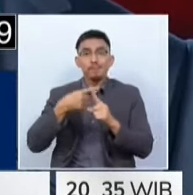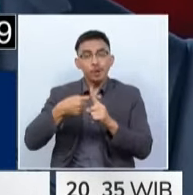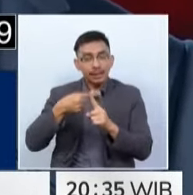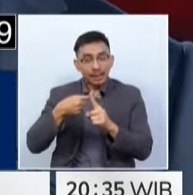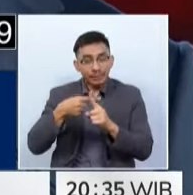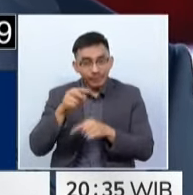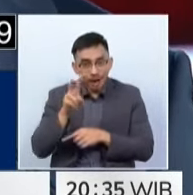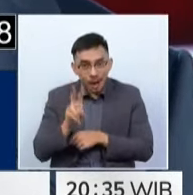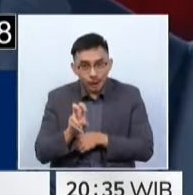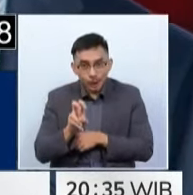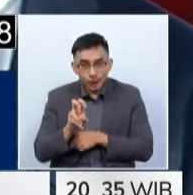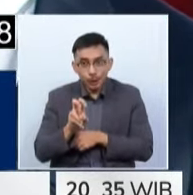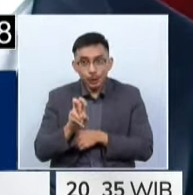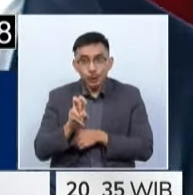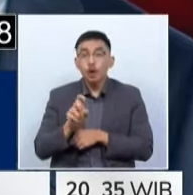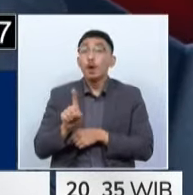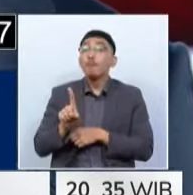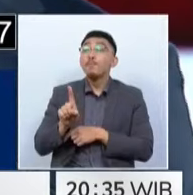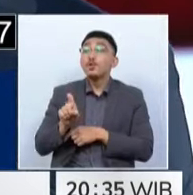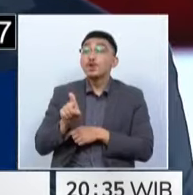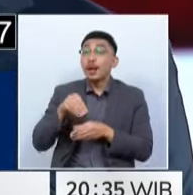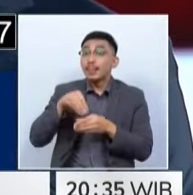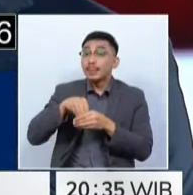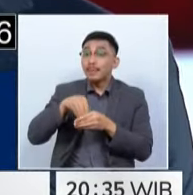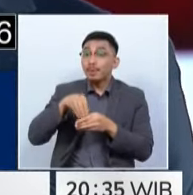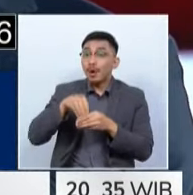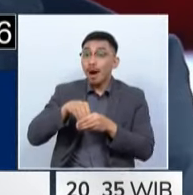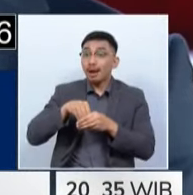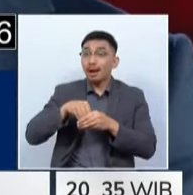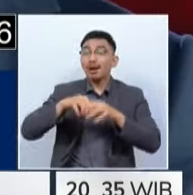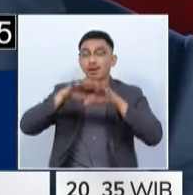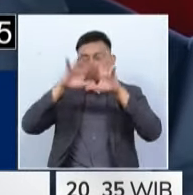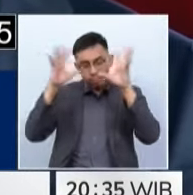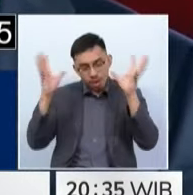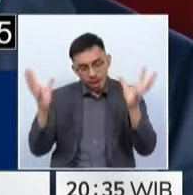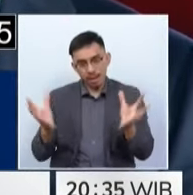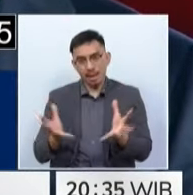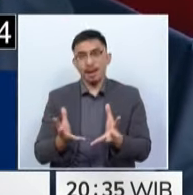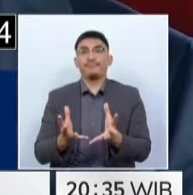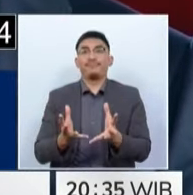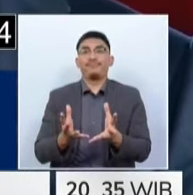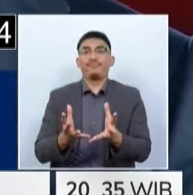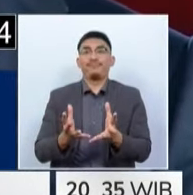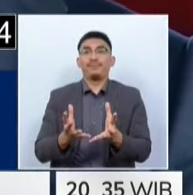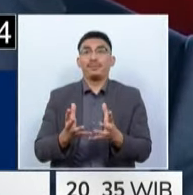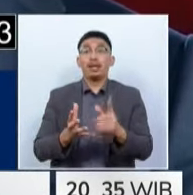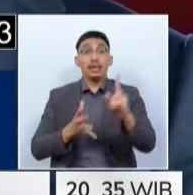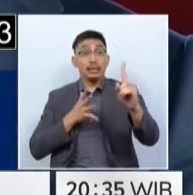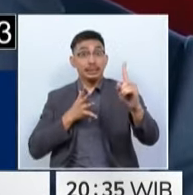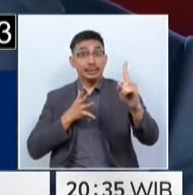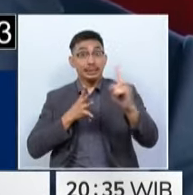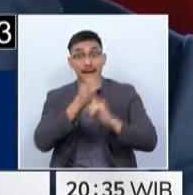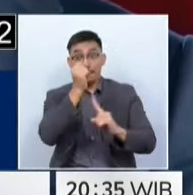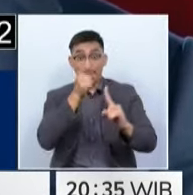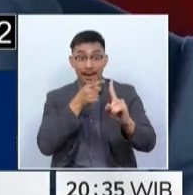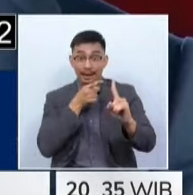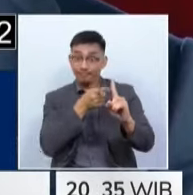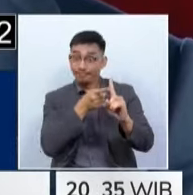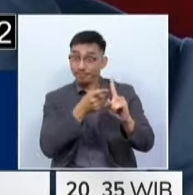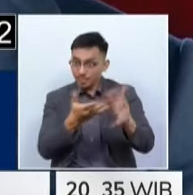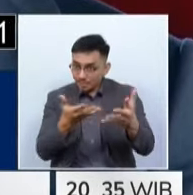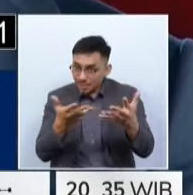punya tabungan yang banyak dan untuk itu hanya bisa dilakukan dengan hilirisasi